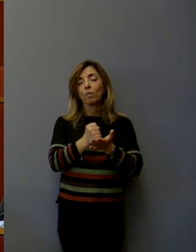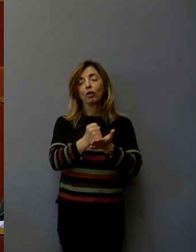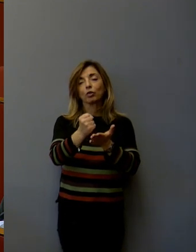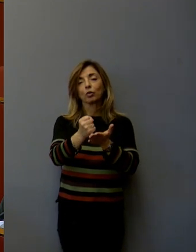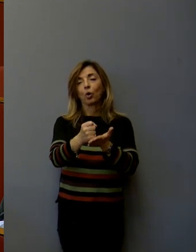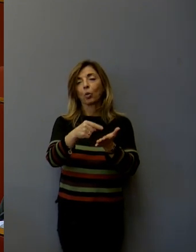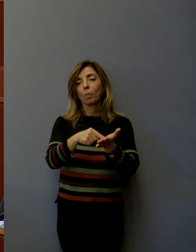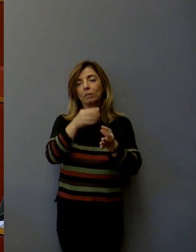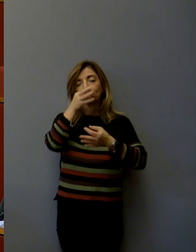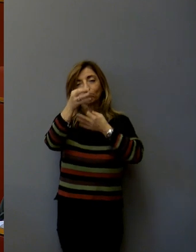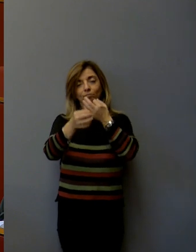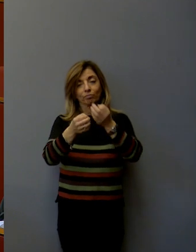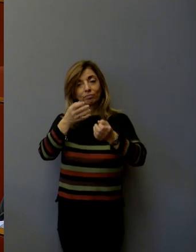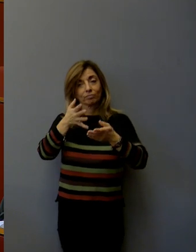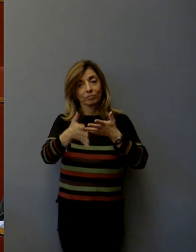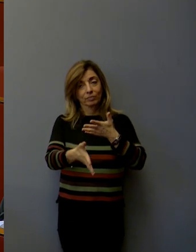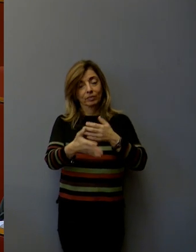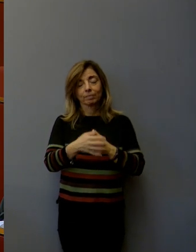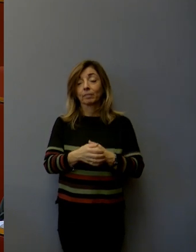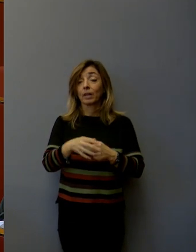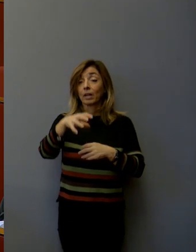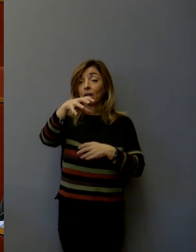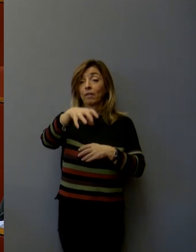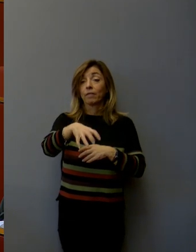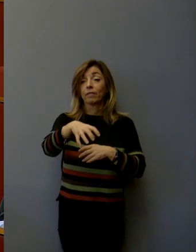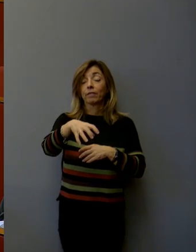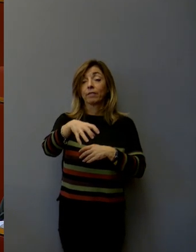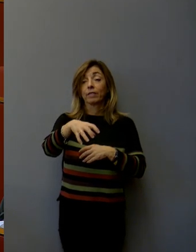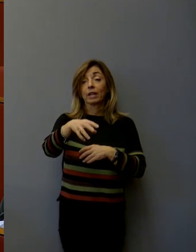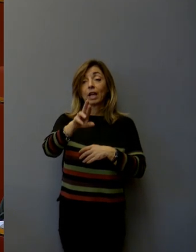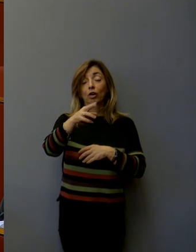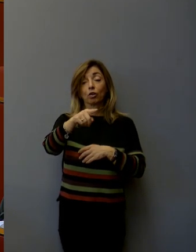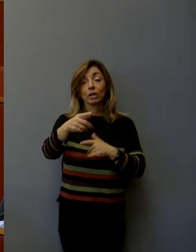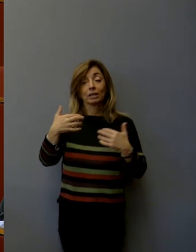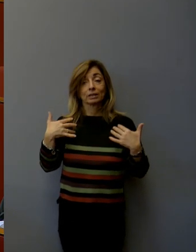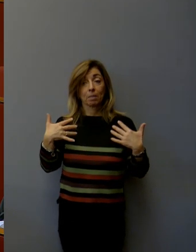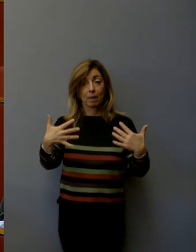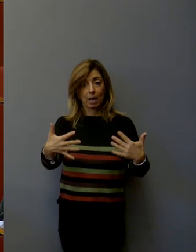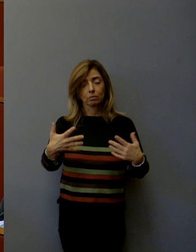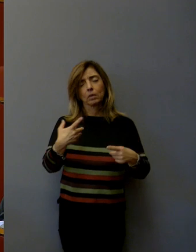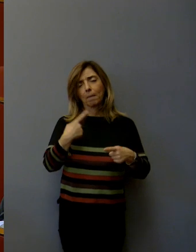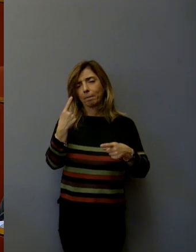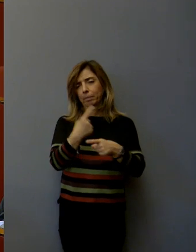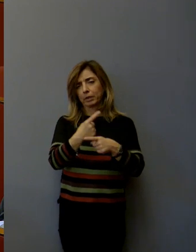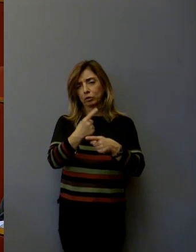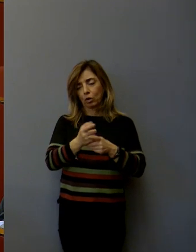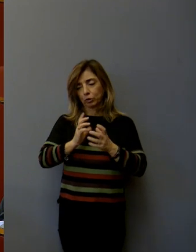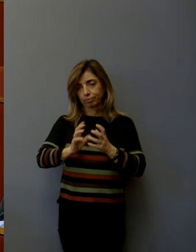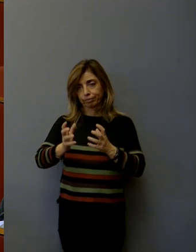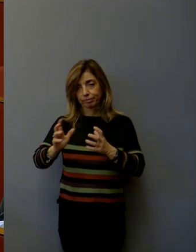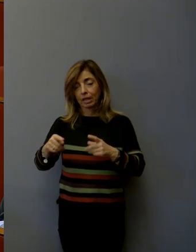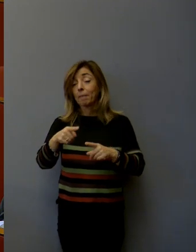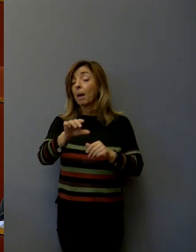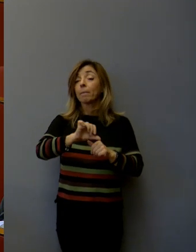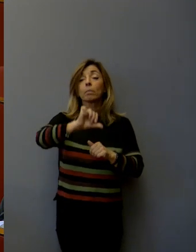Villa il parco di Villa Rosazza avrebbe bisogno di tante cose ma la prima di cui avrebbe bisogno in ordine di tempo